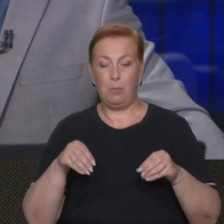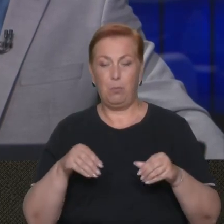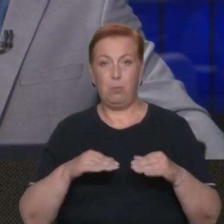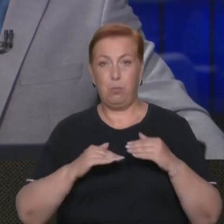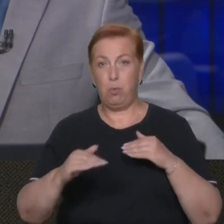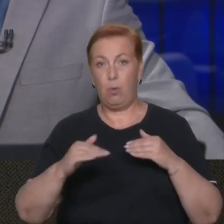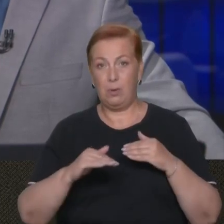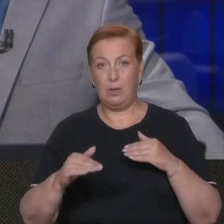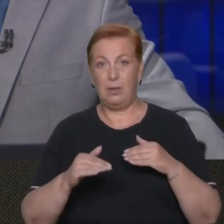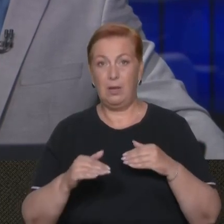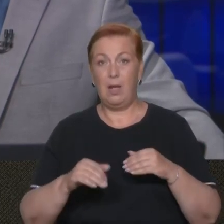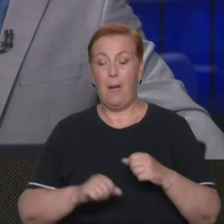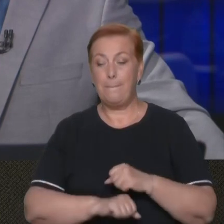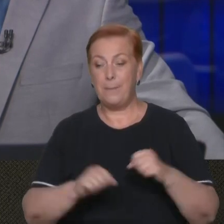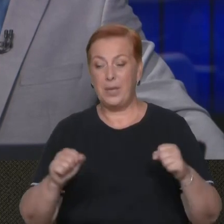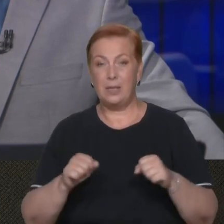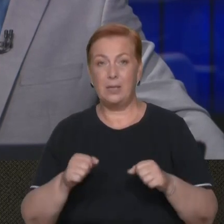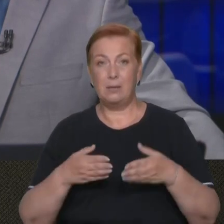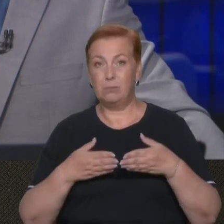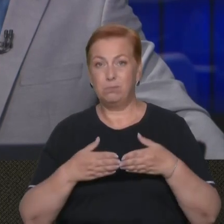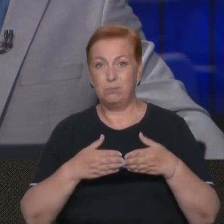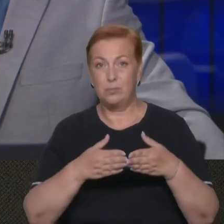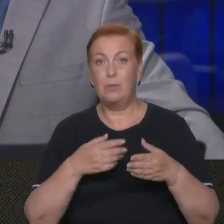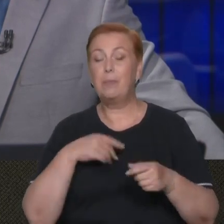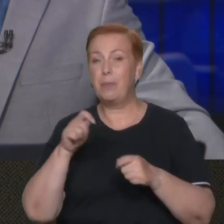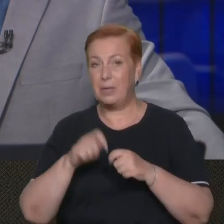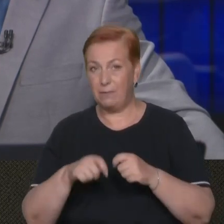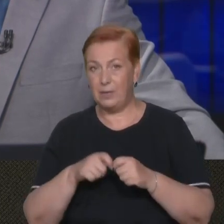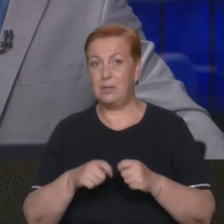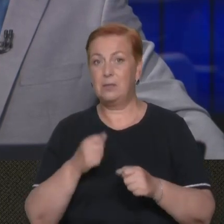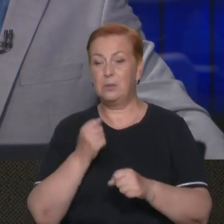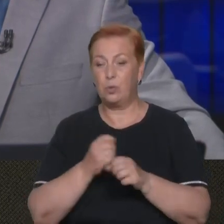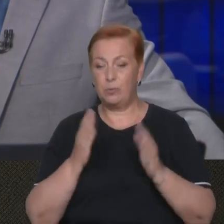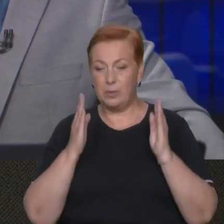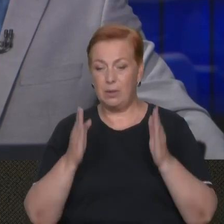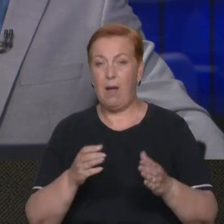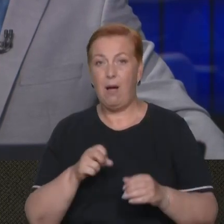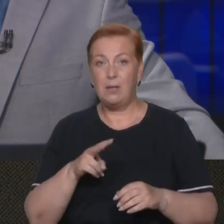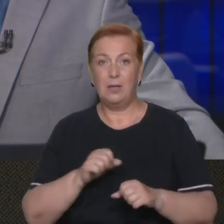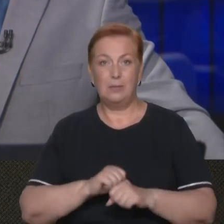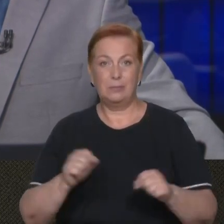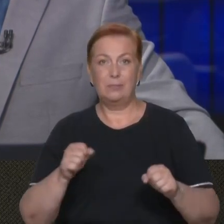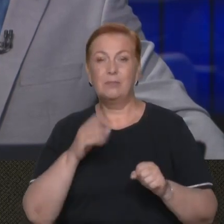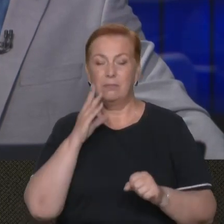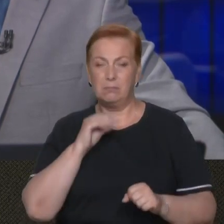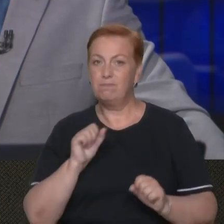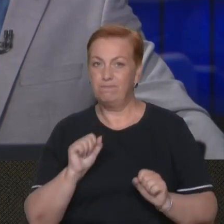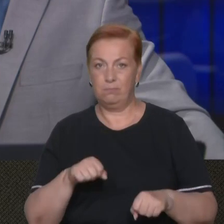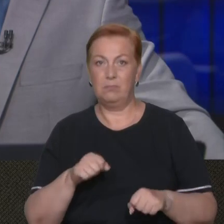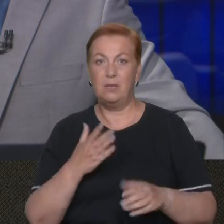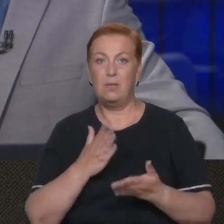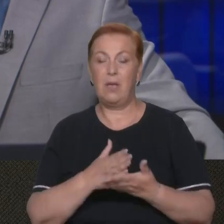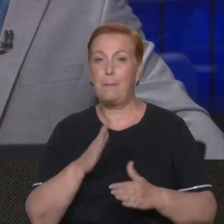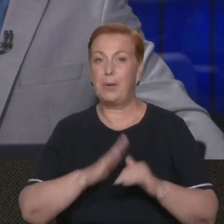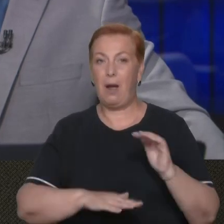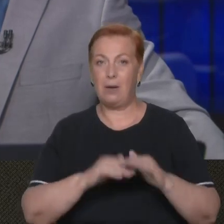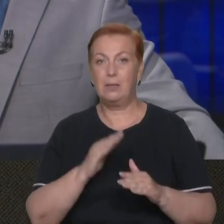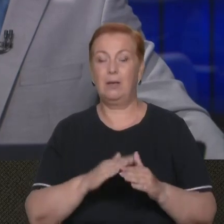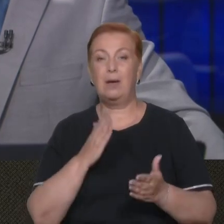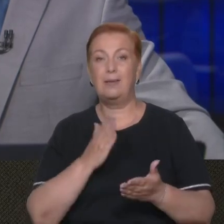небезпеку навіть тоді, коли ви перевірили ретельно коридор. Але все ж таки є практика, вже